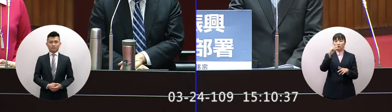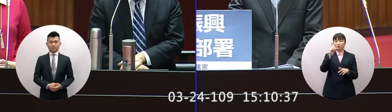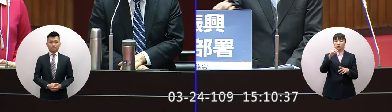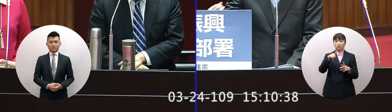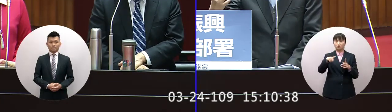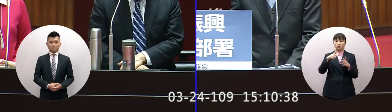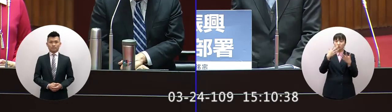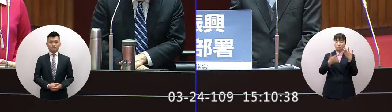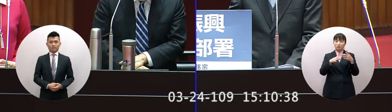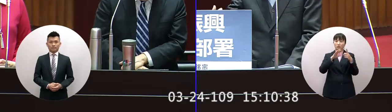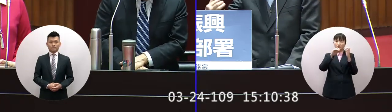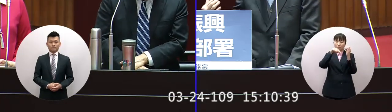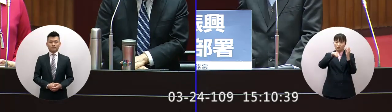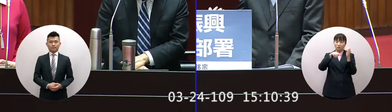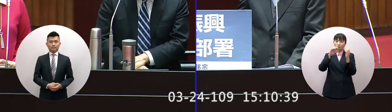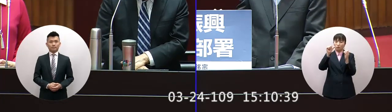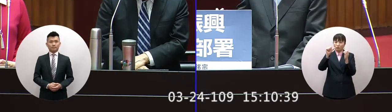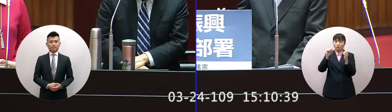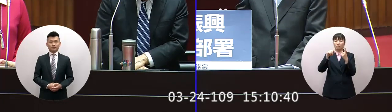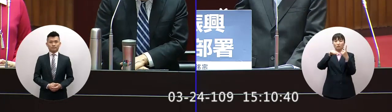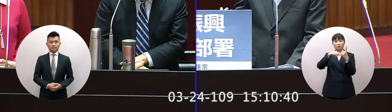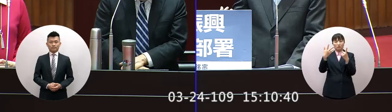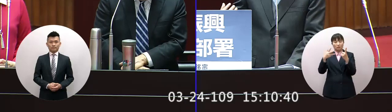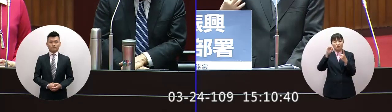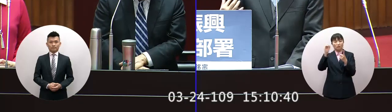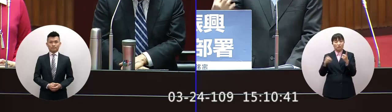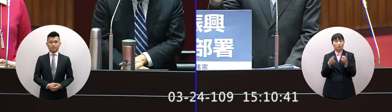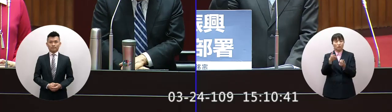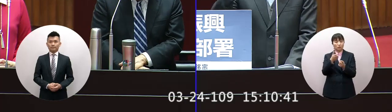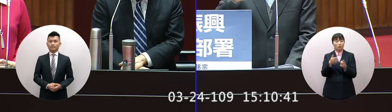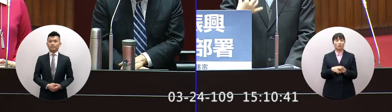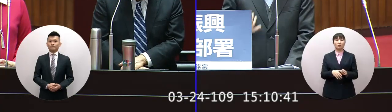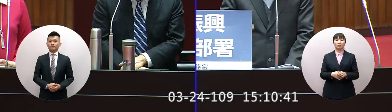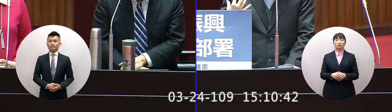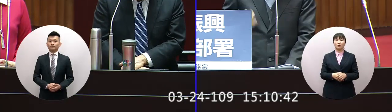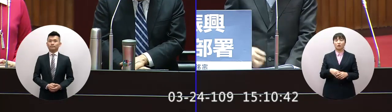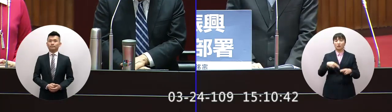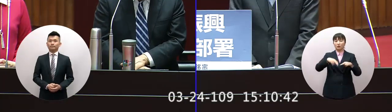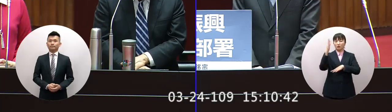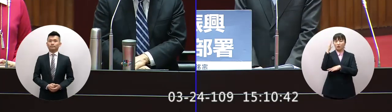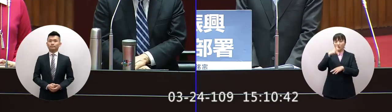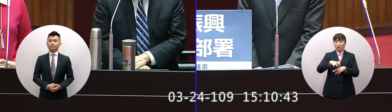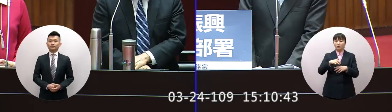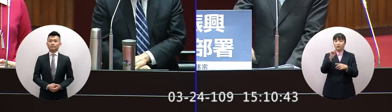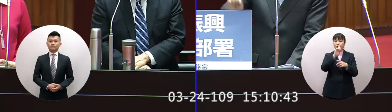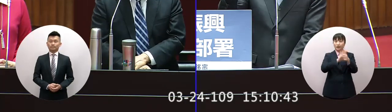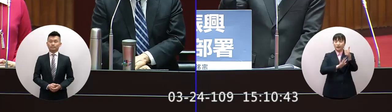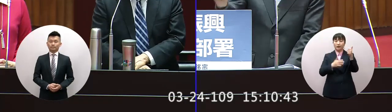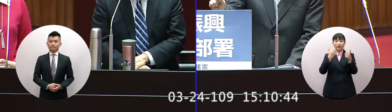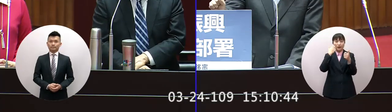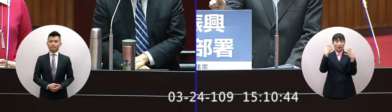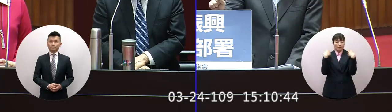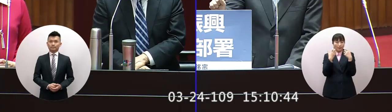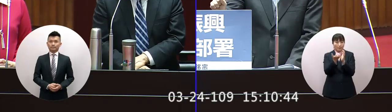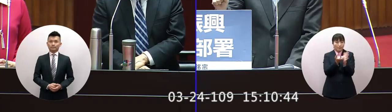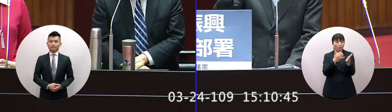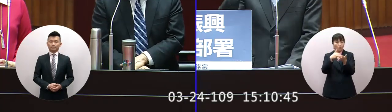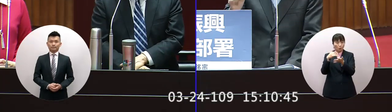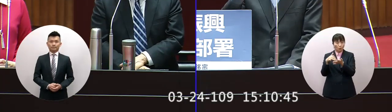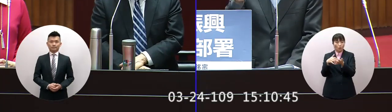能是0.5%到0.8%或者是1.8%。那我要请教行政院的哪个部会有在预估，